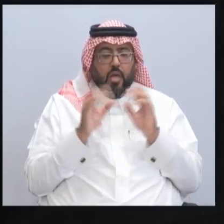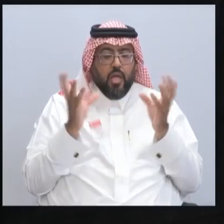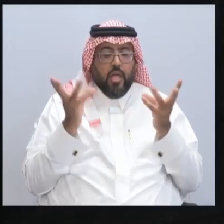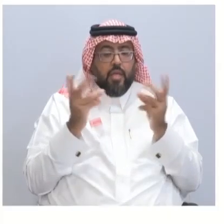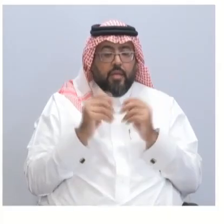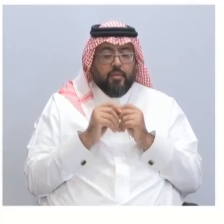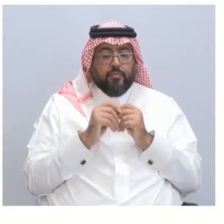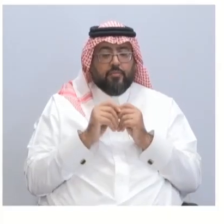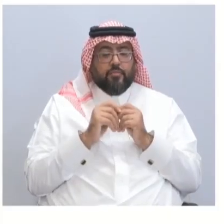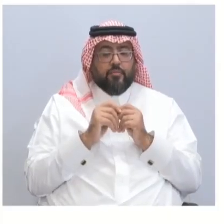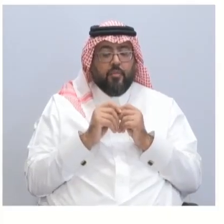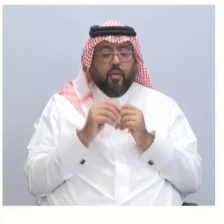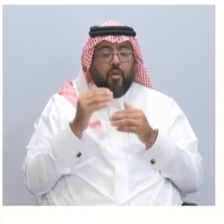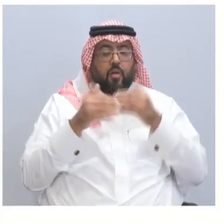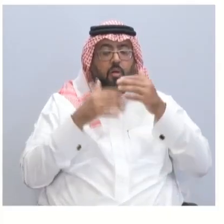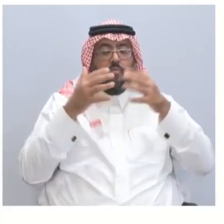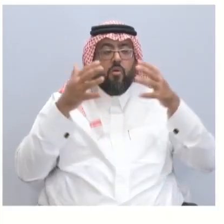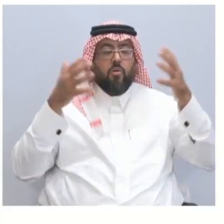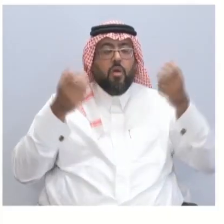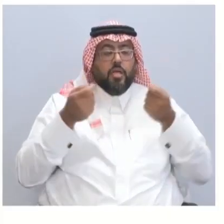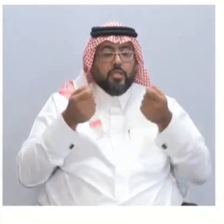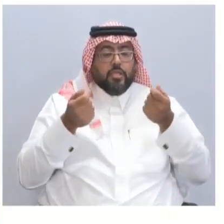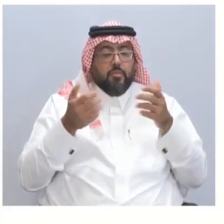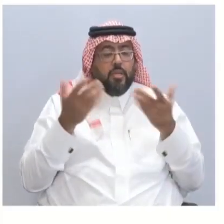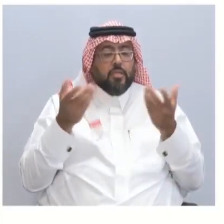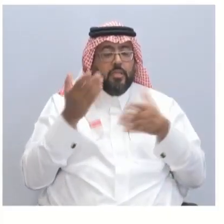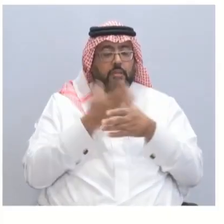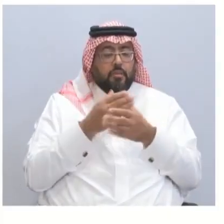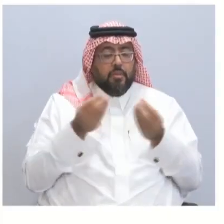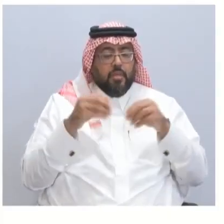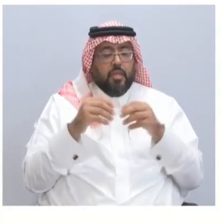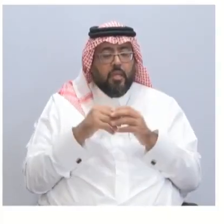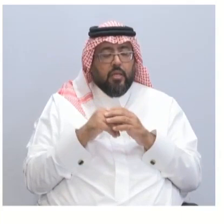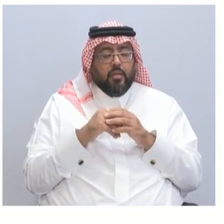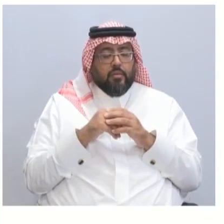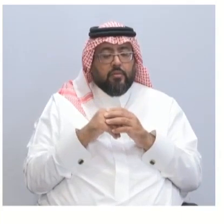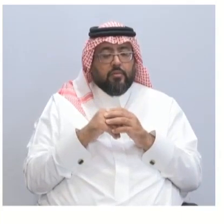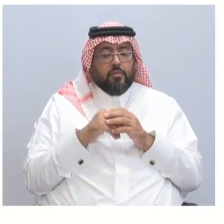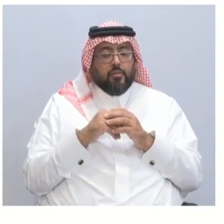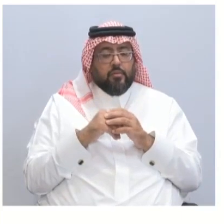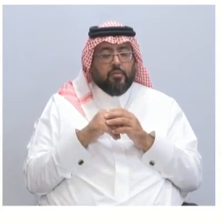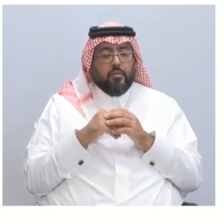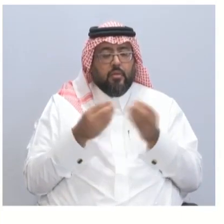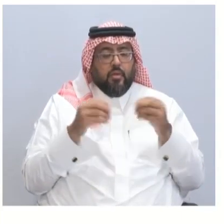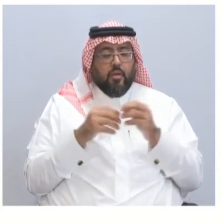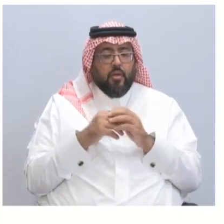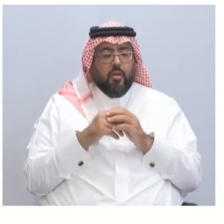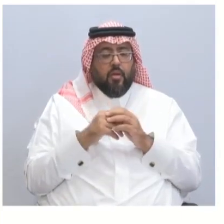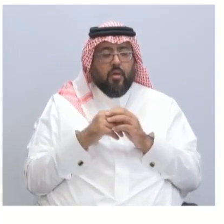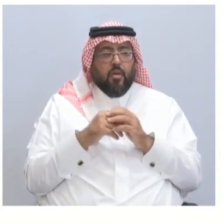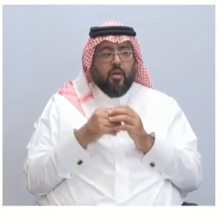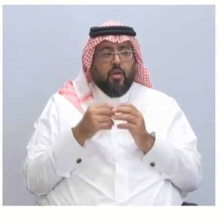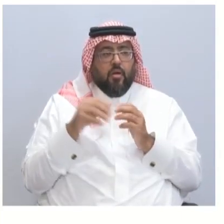السكان شهد نمو كبير وسبب زياده عدد سكان دول مجلس التعاون زياده